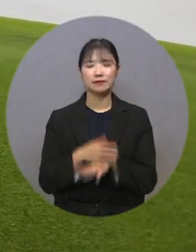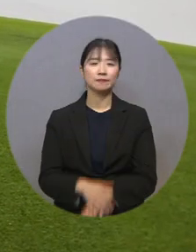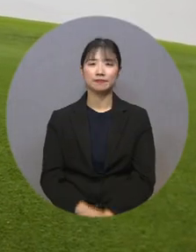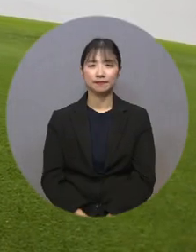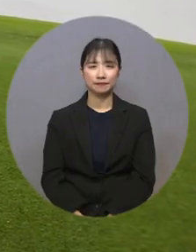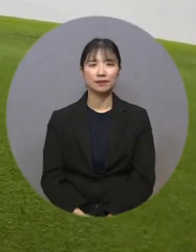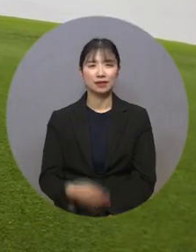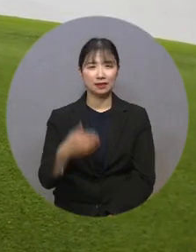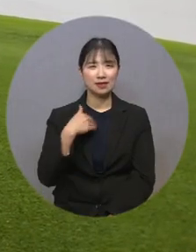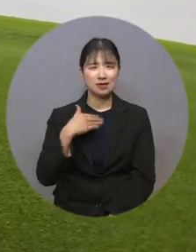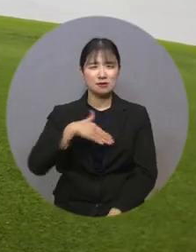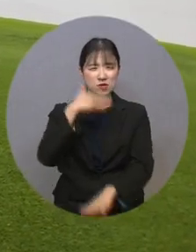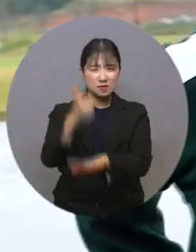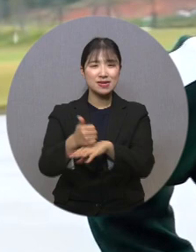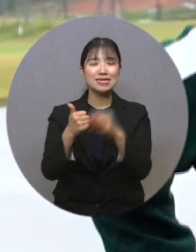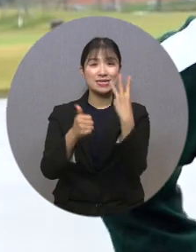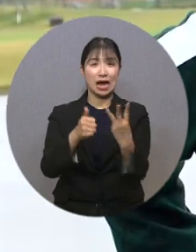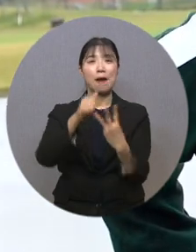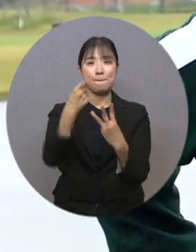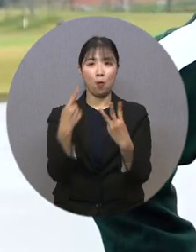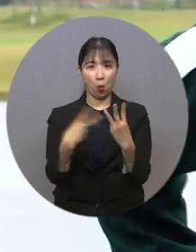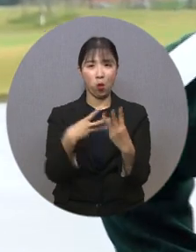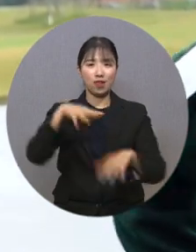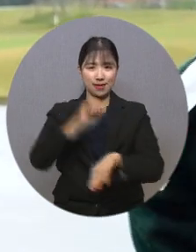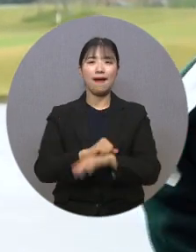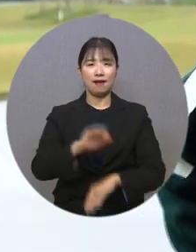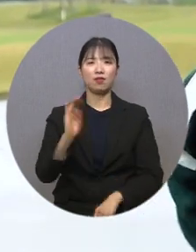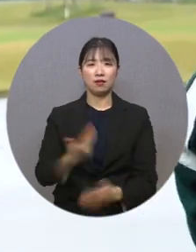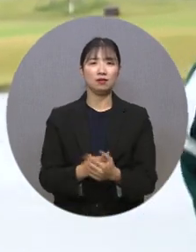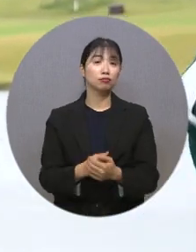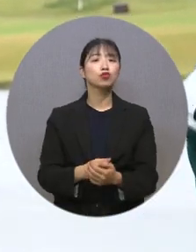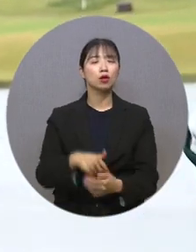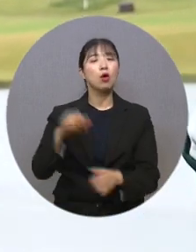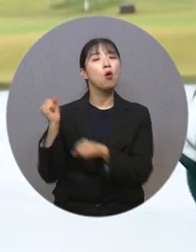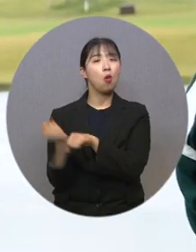마지막 세월만 잘 치면 화이팅 화이팅. 골프는 마지막